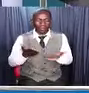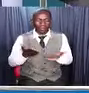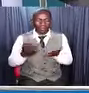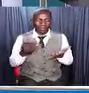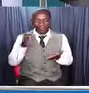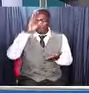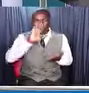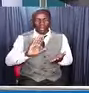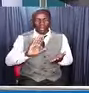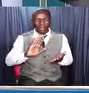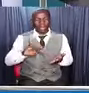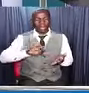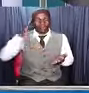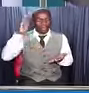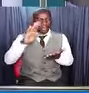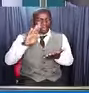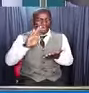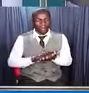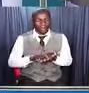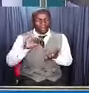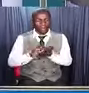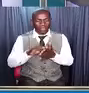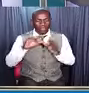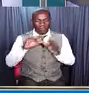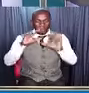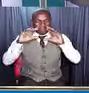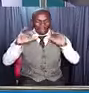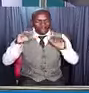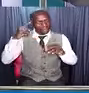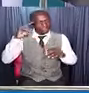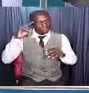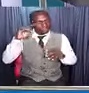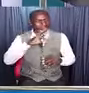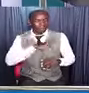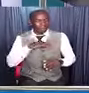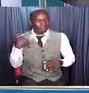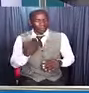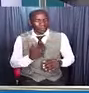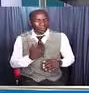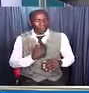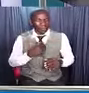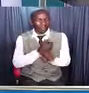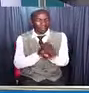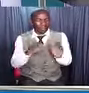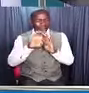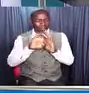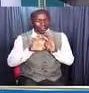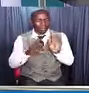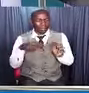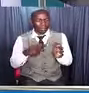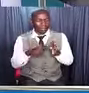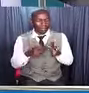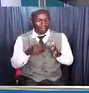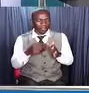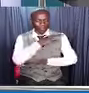wako. Nami naamini ujumbe huu wa Bwana ni kwa manufaa yetu na ni kwa wokovu wetu mchana wa